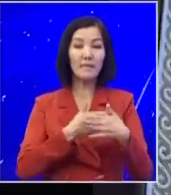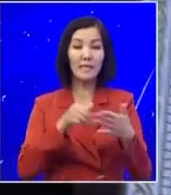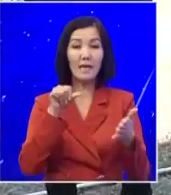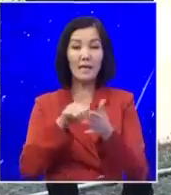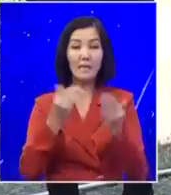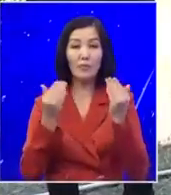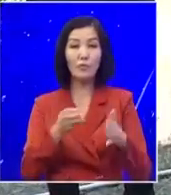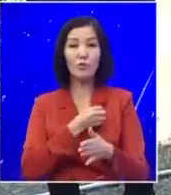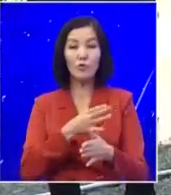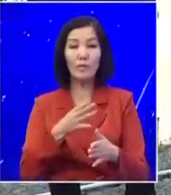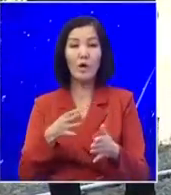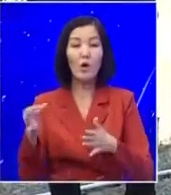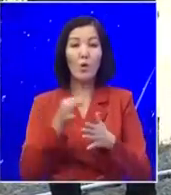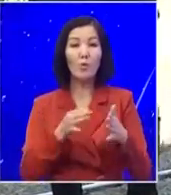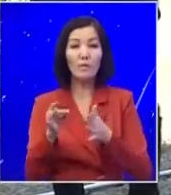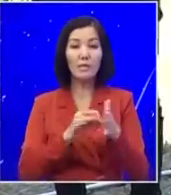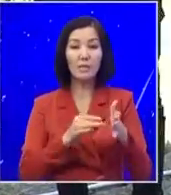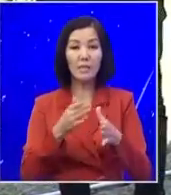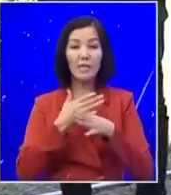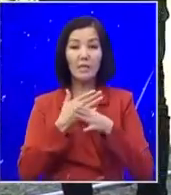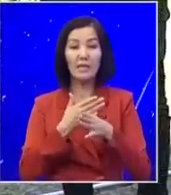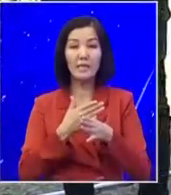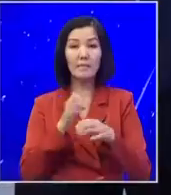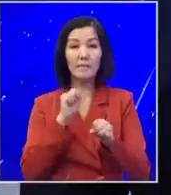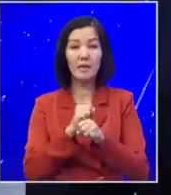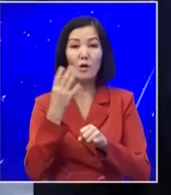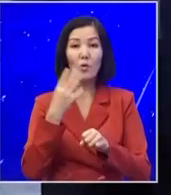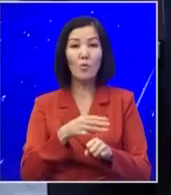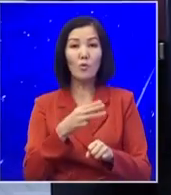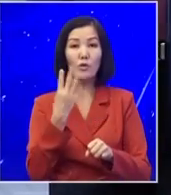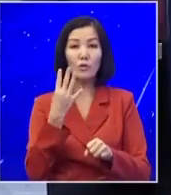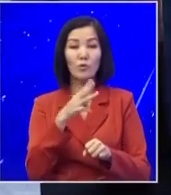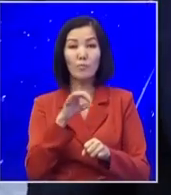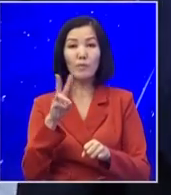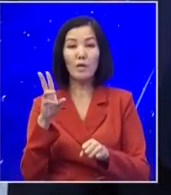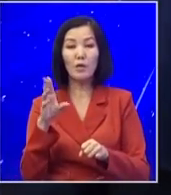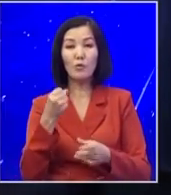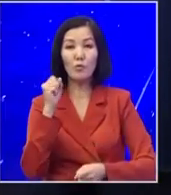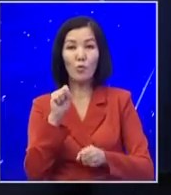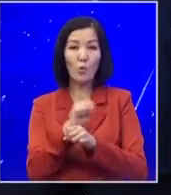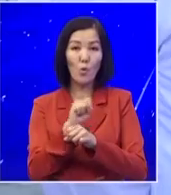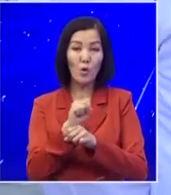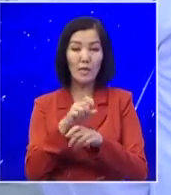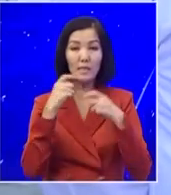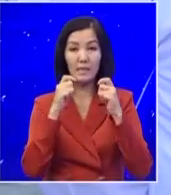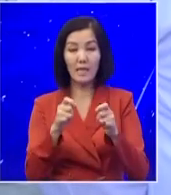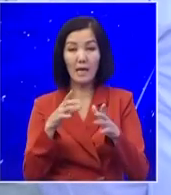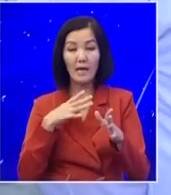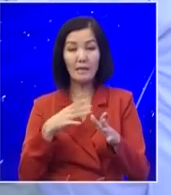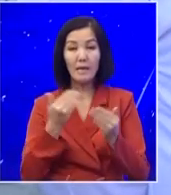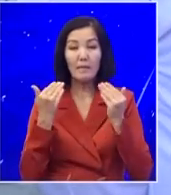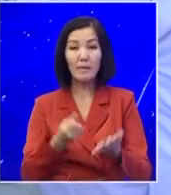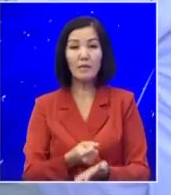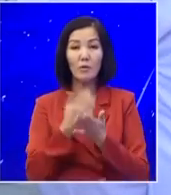Бүгінгі жомарттылығынан бөлек облыстық жедел жәрдем станциясына 34 миллион теңгеге Риана Мобиль сыйлаған. Жалпы холдинг жетекшілері биылғы